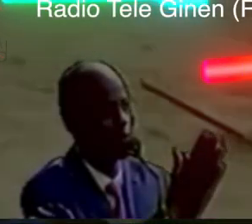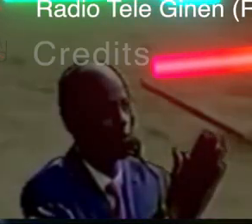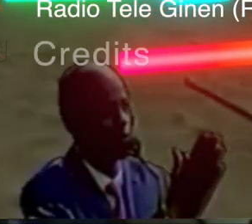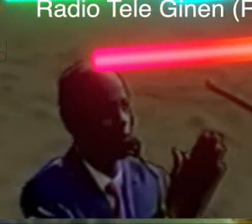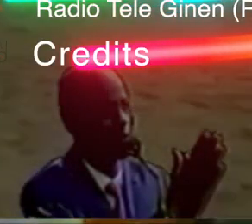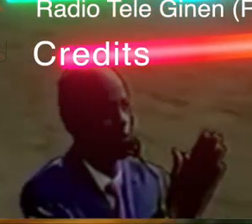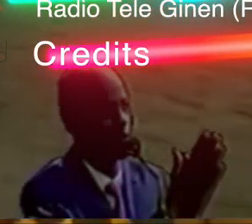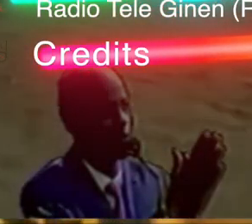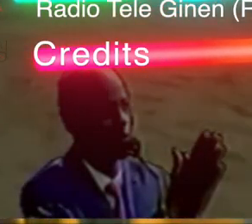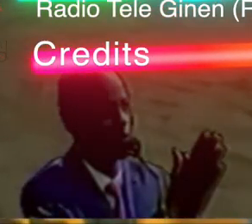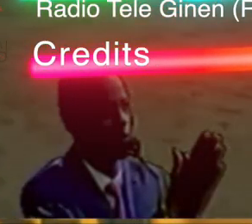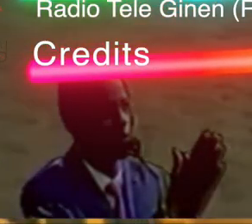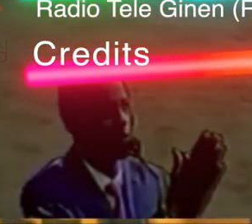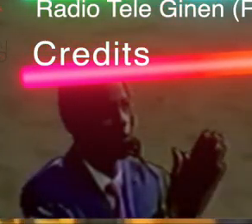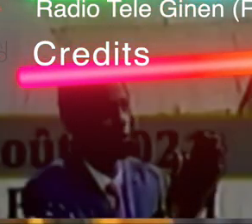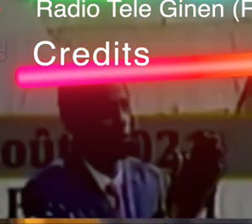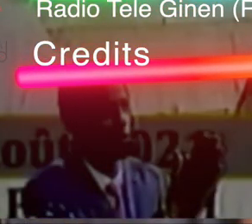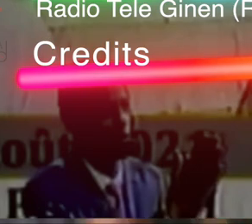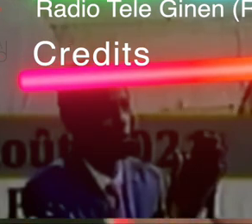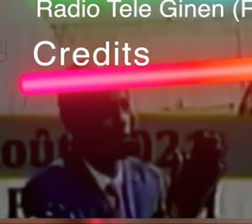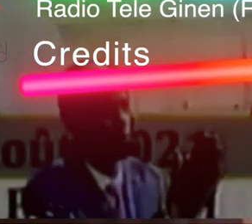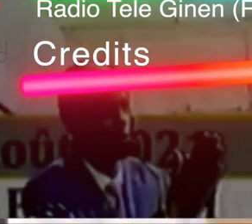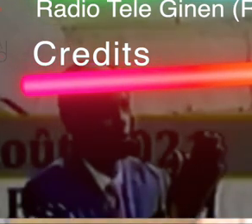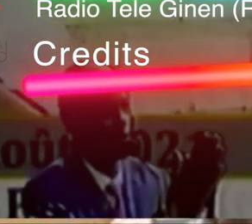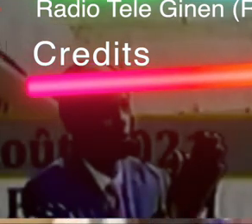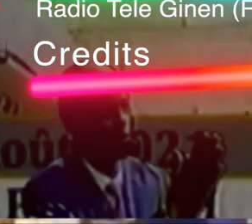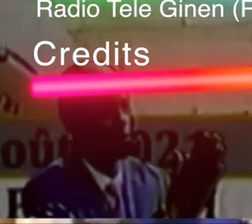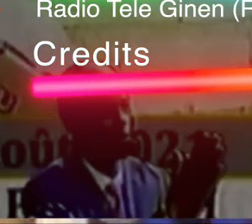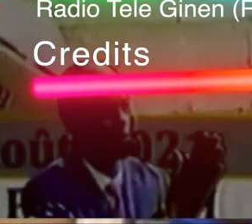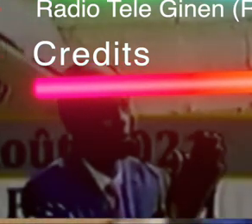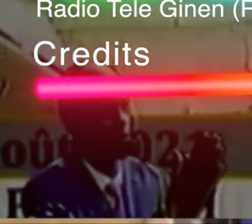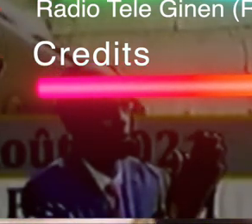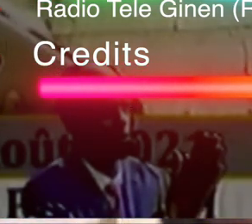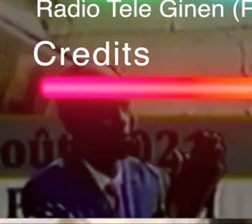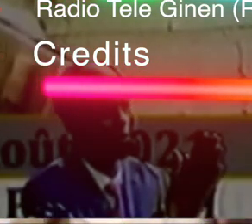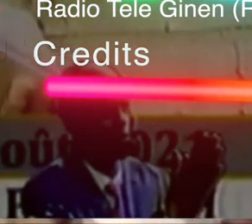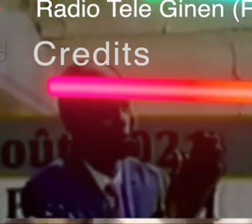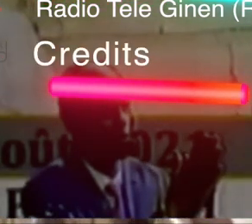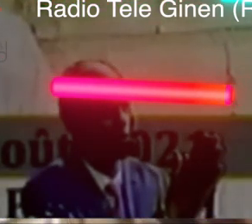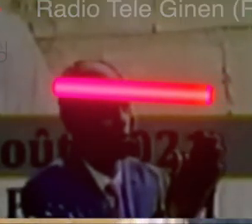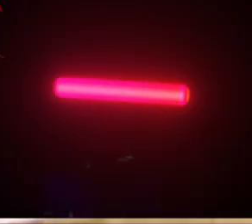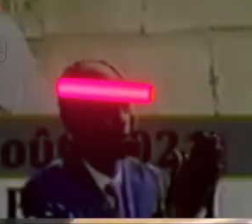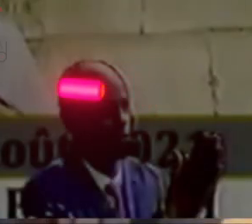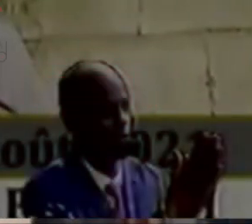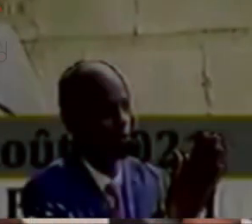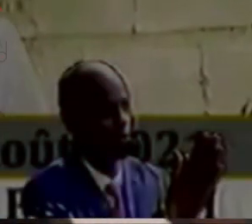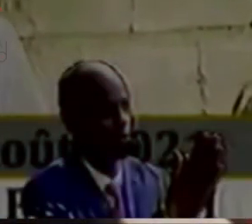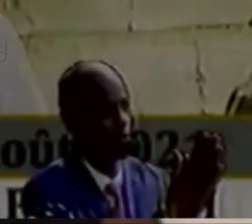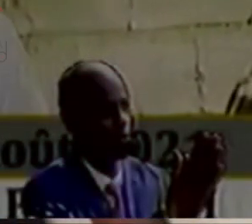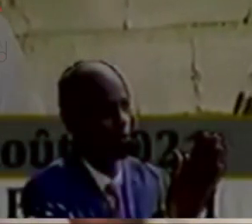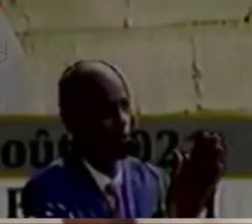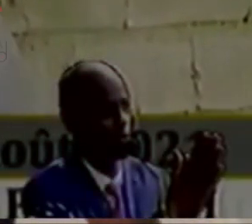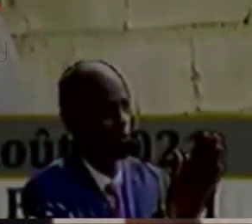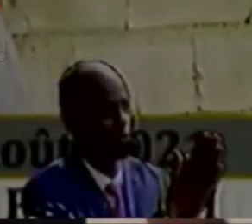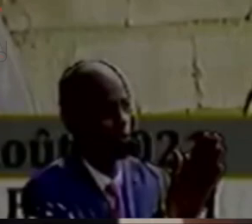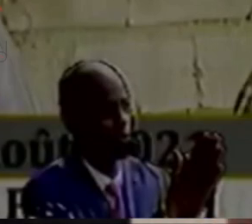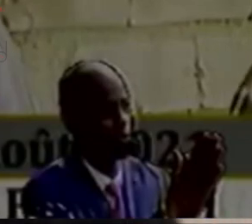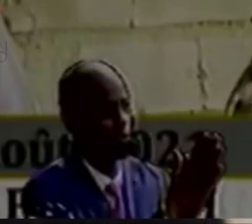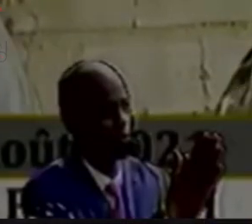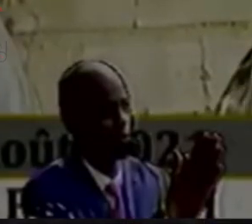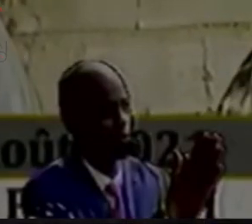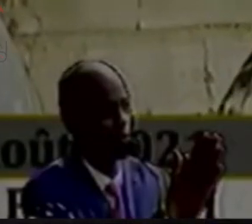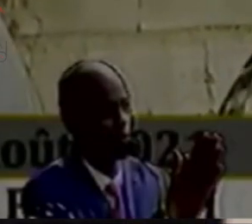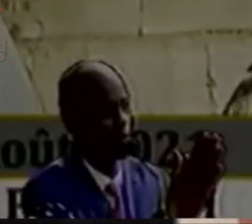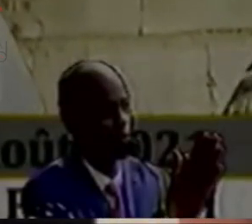côté manger. Nous avons tellement de viande avec l'aide pour nous utiliser, nous sommes capables non seulement nous même manger, satisfaire les besoins, nous vendre l'autre côté